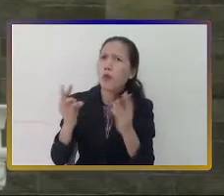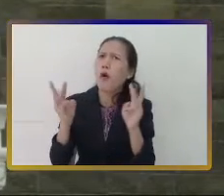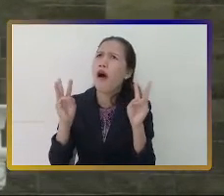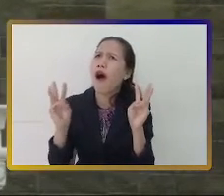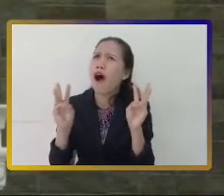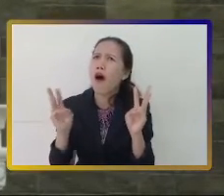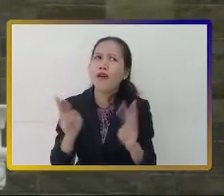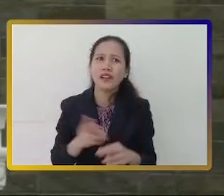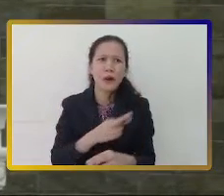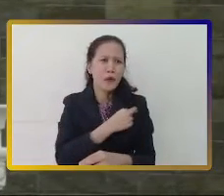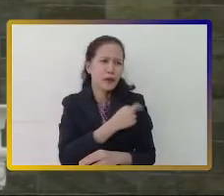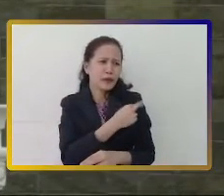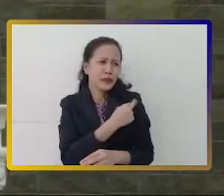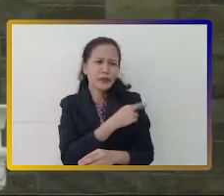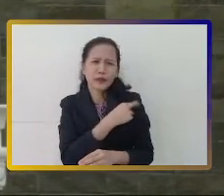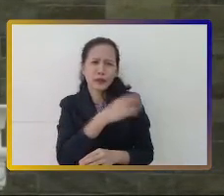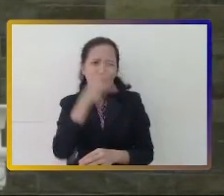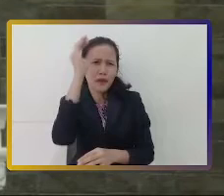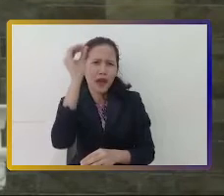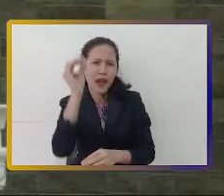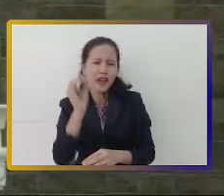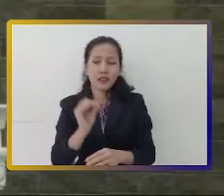No? Pero kapatid,